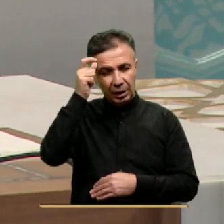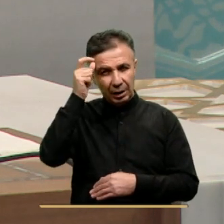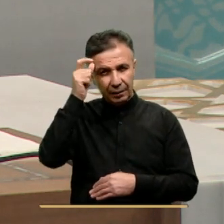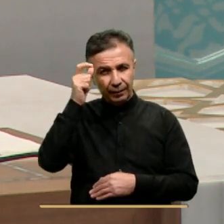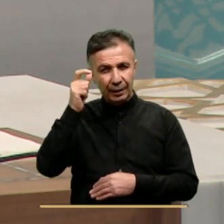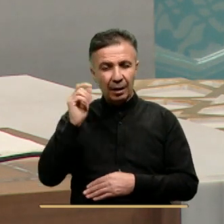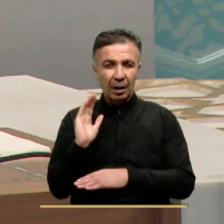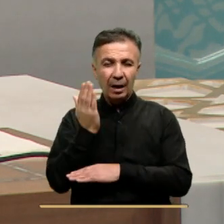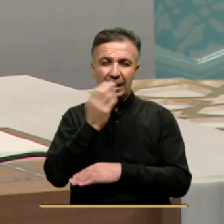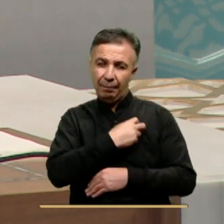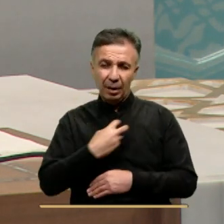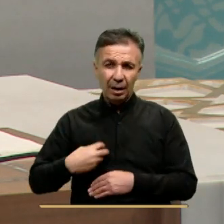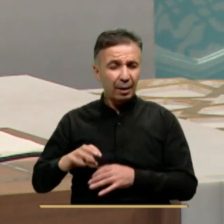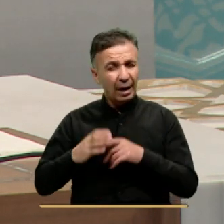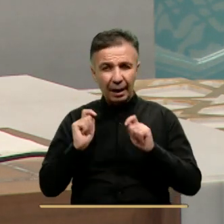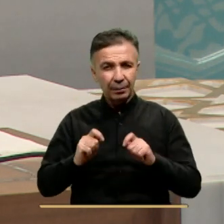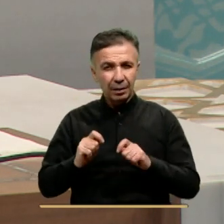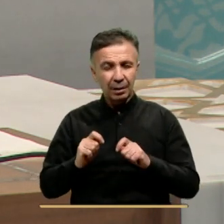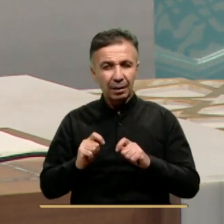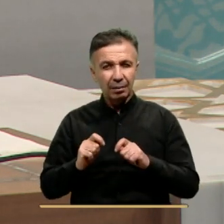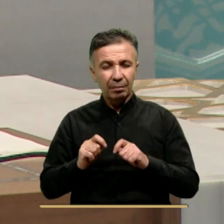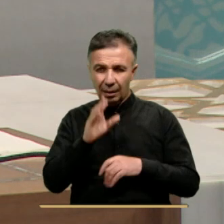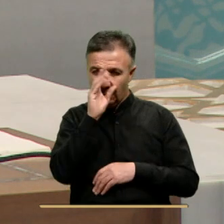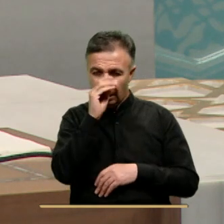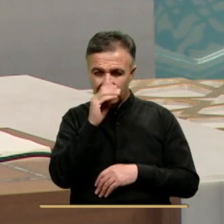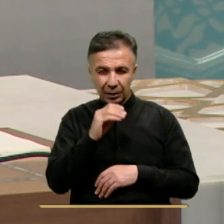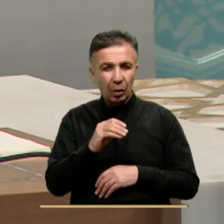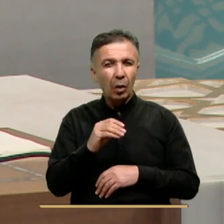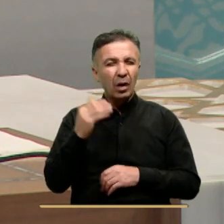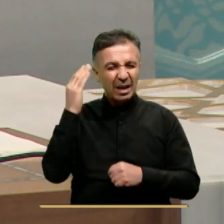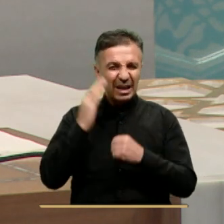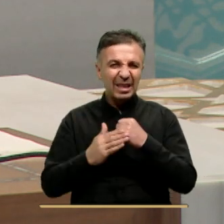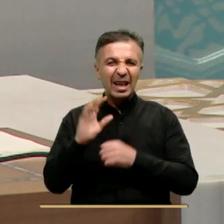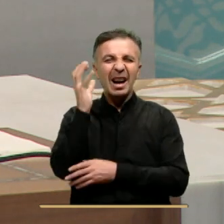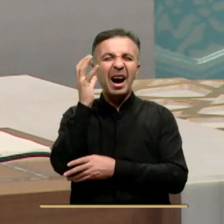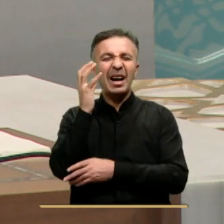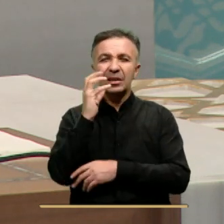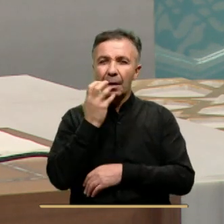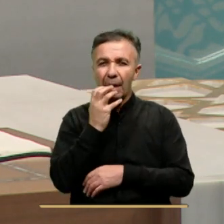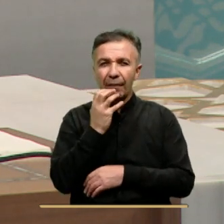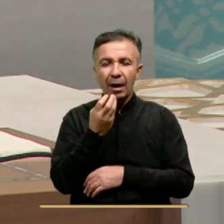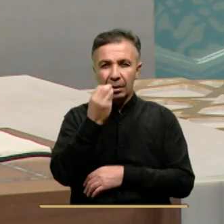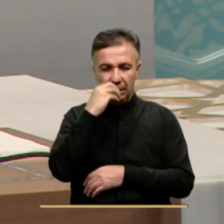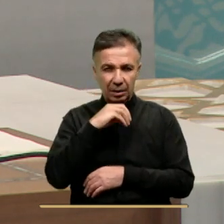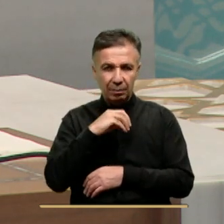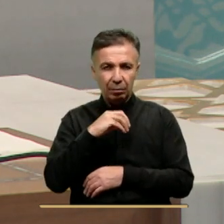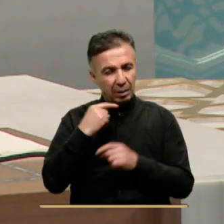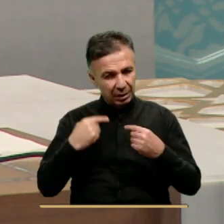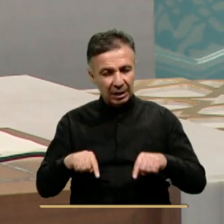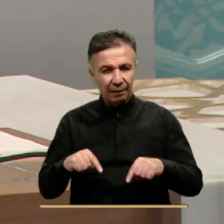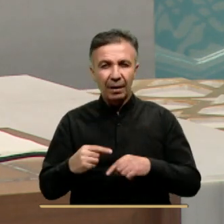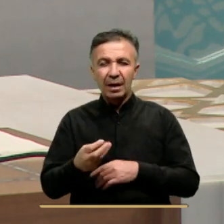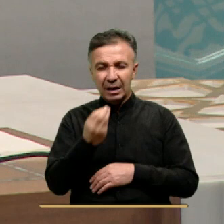Hz Ademi ne yaptı kandırdı ve o yasak ağaçtan yedirdi bakın ilk imtihan zaten yeme ve